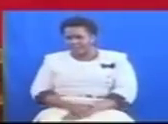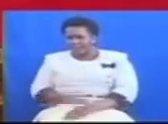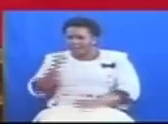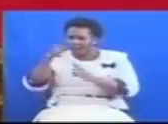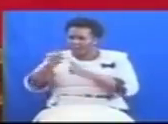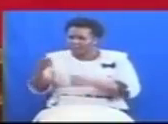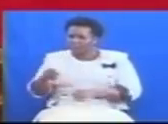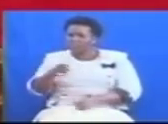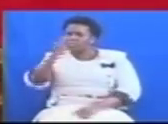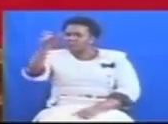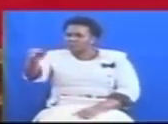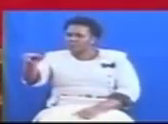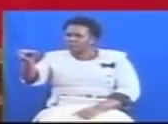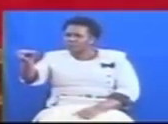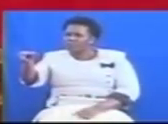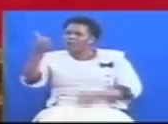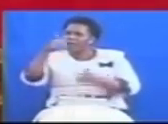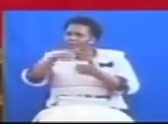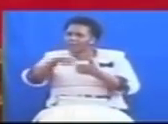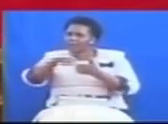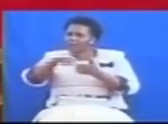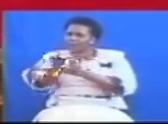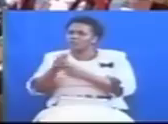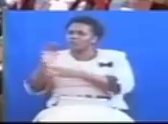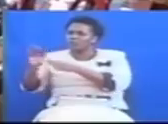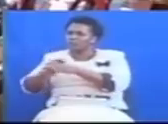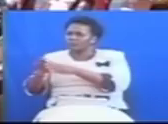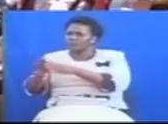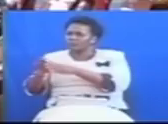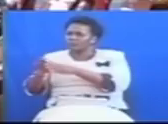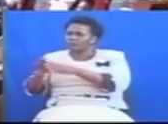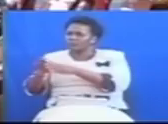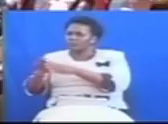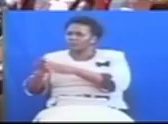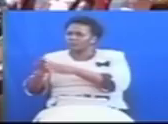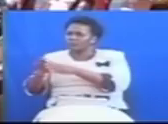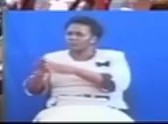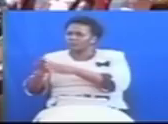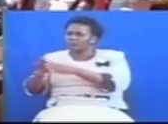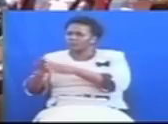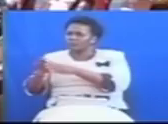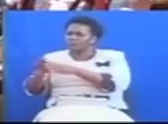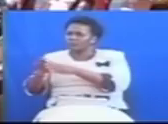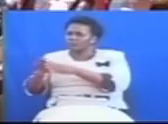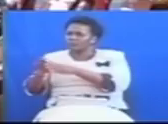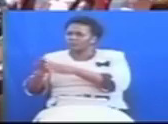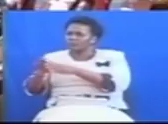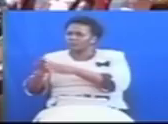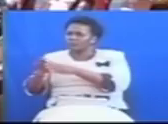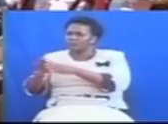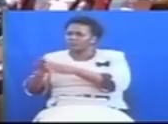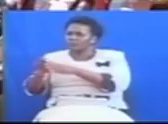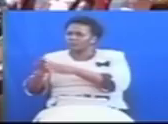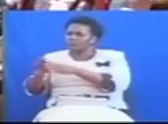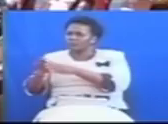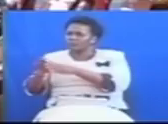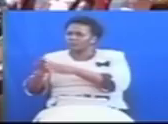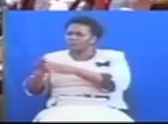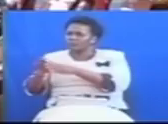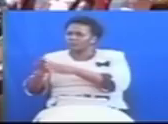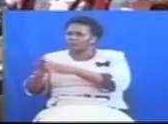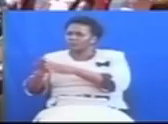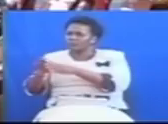kadri wanavyotumia maji. Asante sana mheshimiwa. Mheshimiwa Bunge, tunaendelea na Wizara ya Nishati. Mheshimiwa Profesa